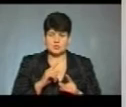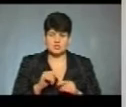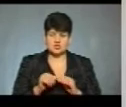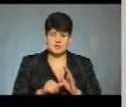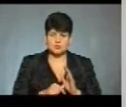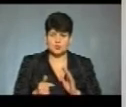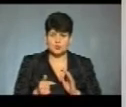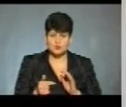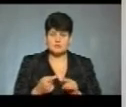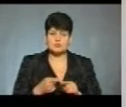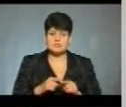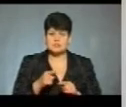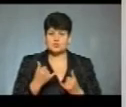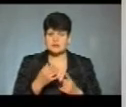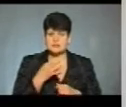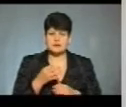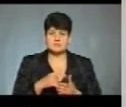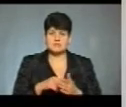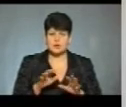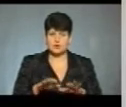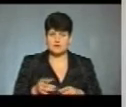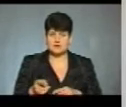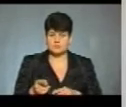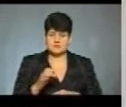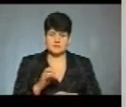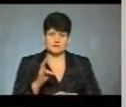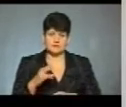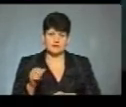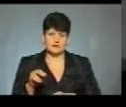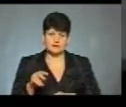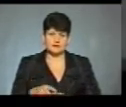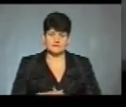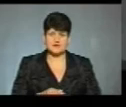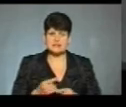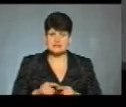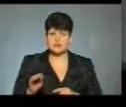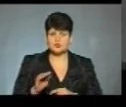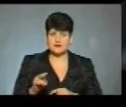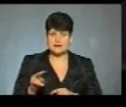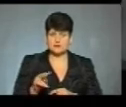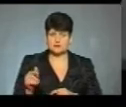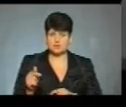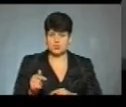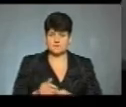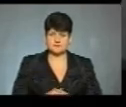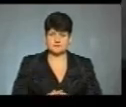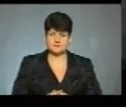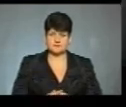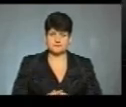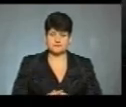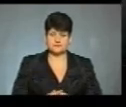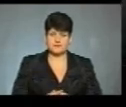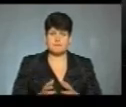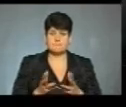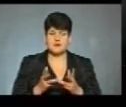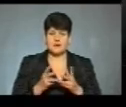16 грудня. Про це сьогодні повідомив міський голова Тернополя Сергій Надал. Це жовтень, листопад і грудень.